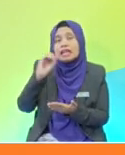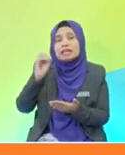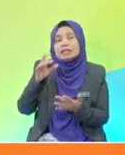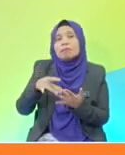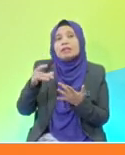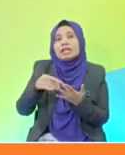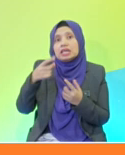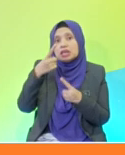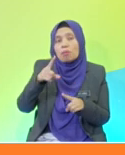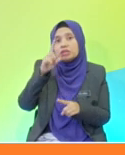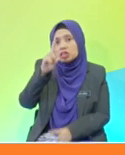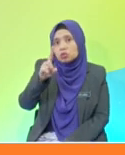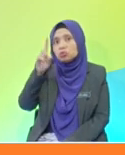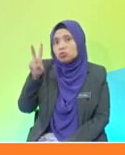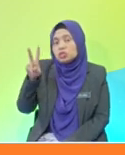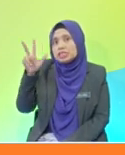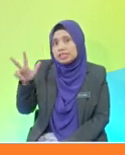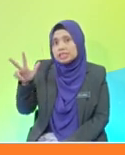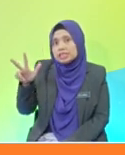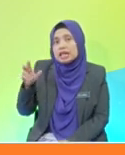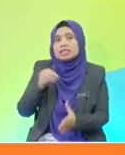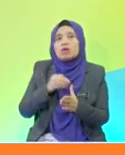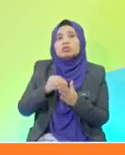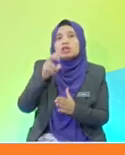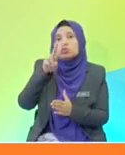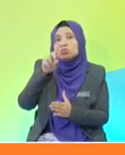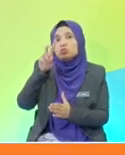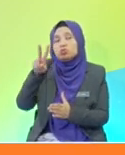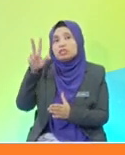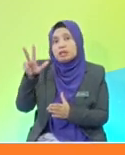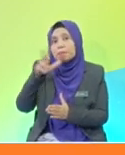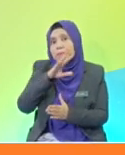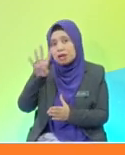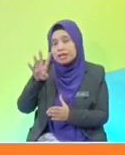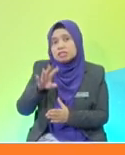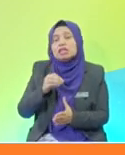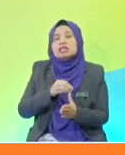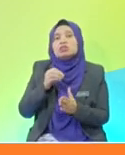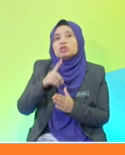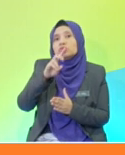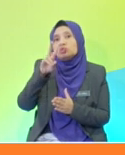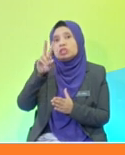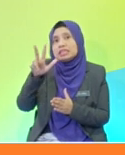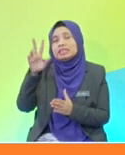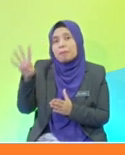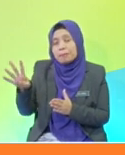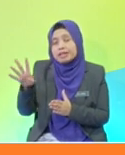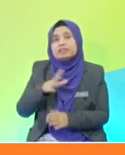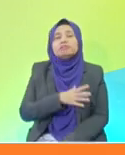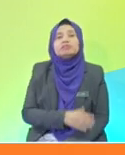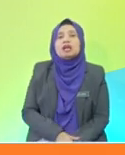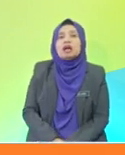2 dan 3 1 2 dan 4 1 2 1 3 dan 4 dan d adalah